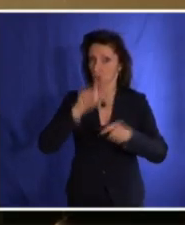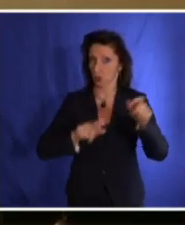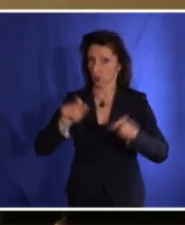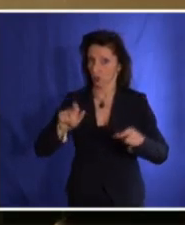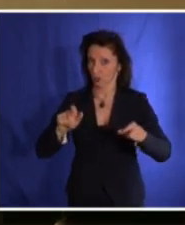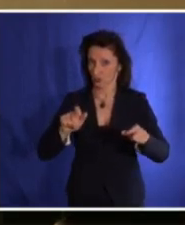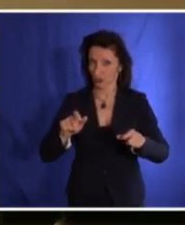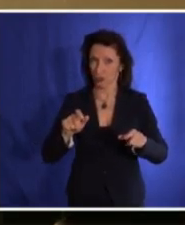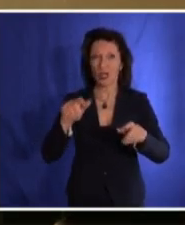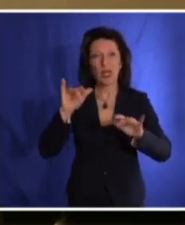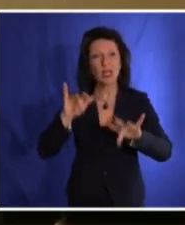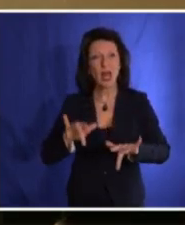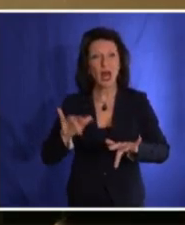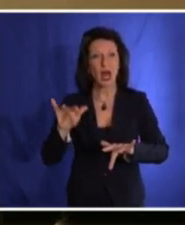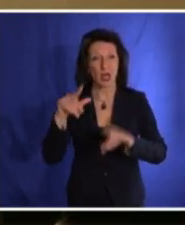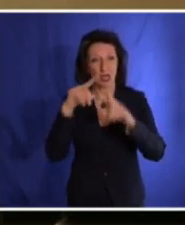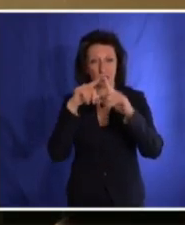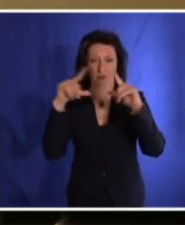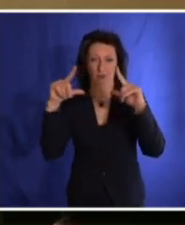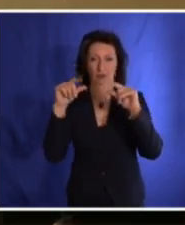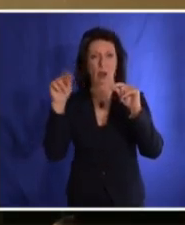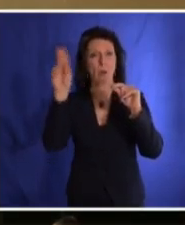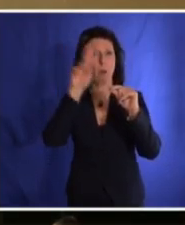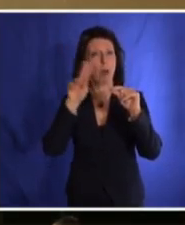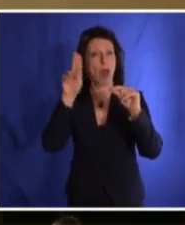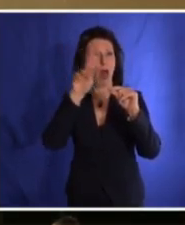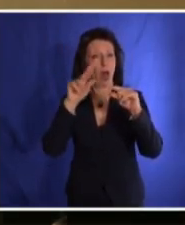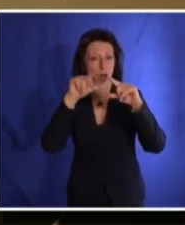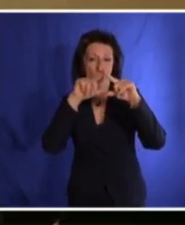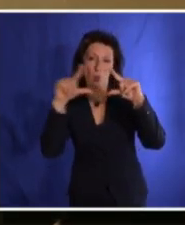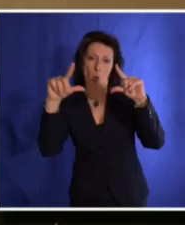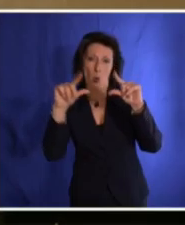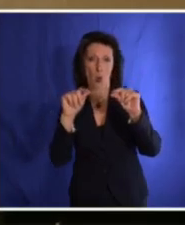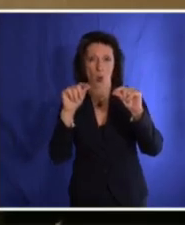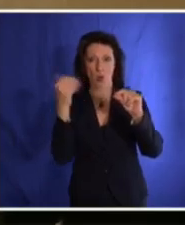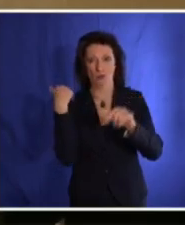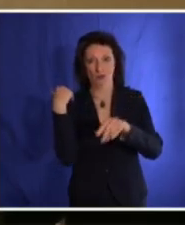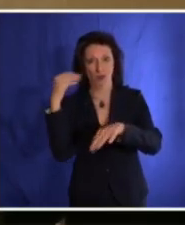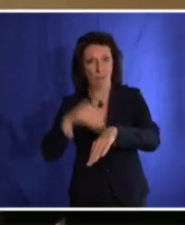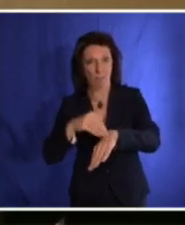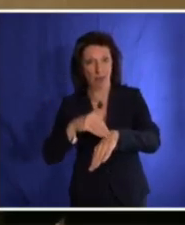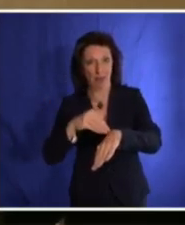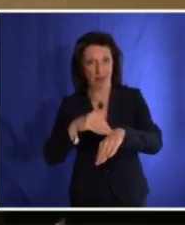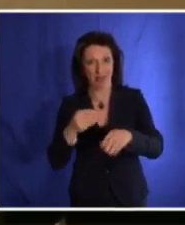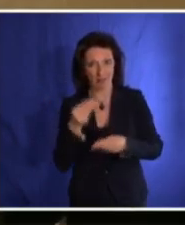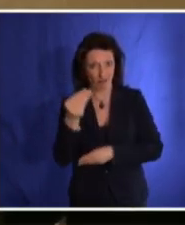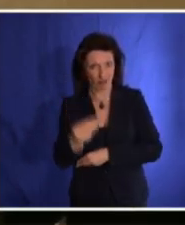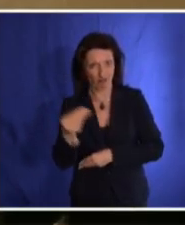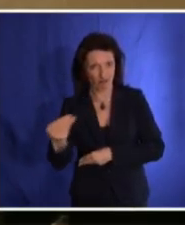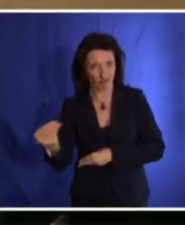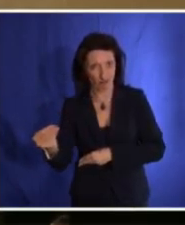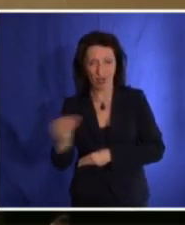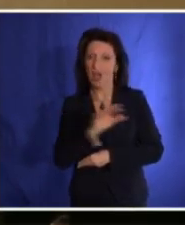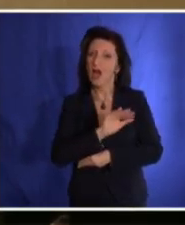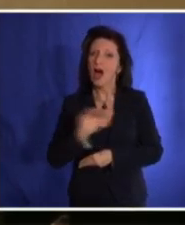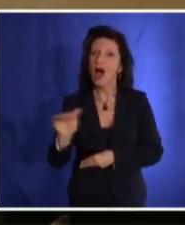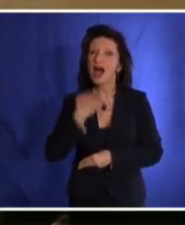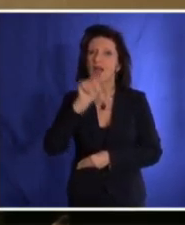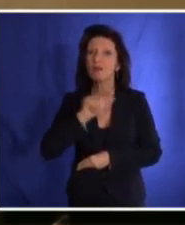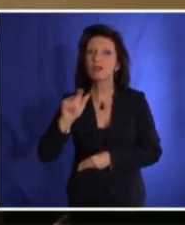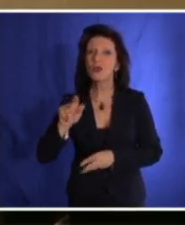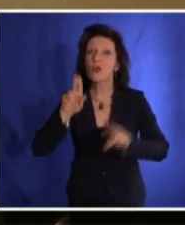blaues Namensschild bei der Akkreditierung erhalten. Alle Wahlberechtigten